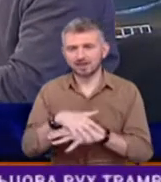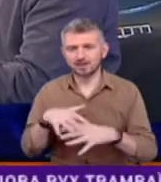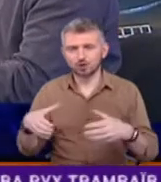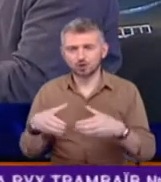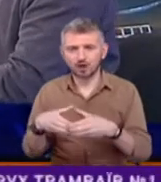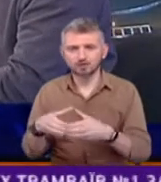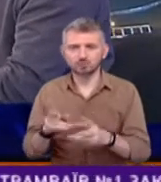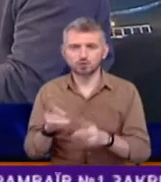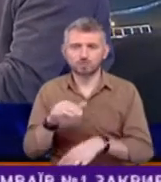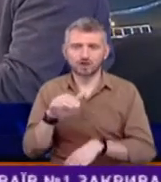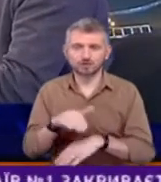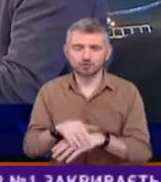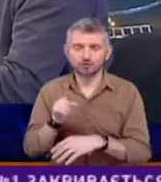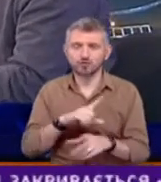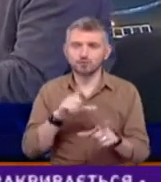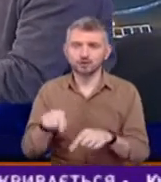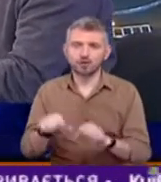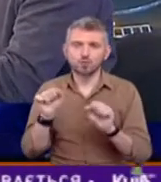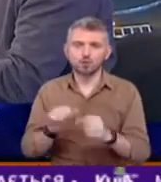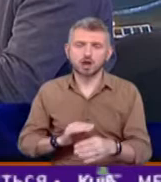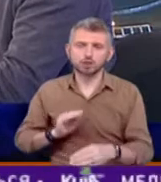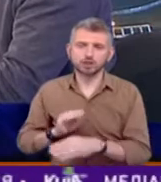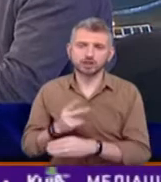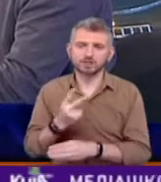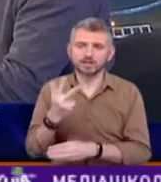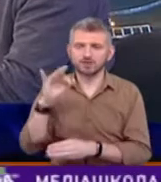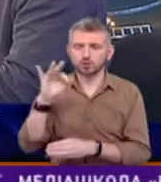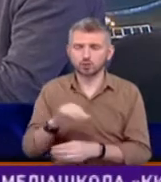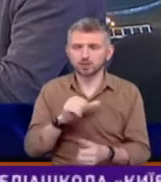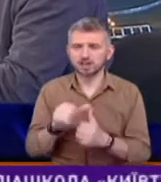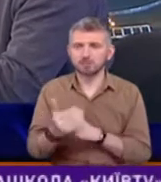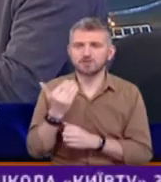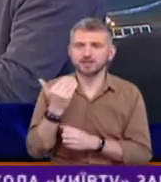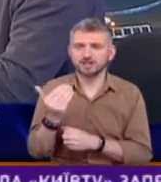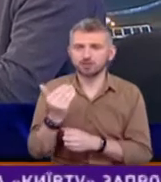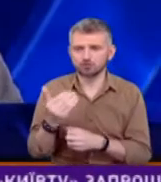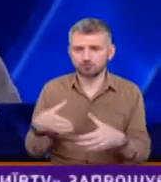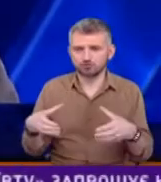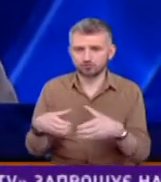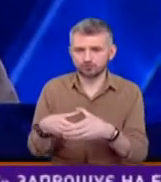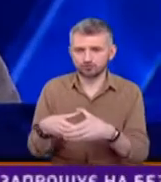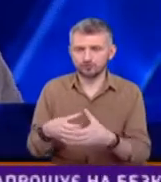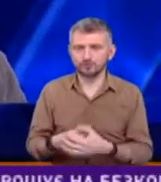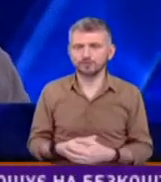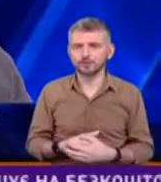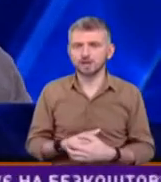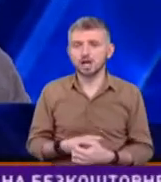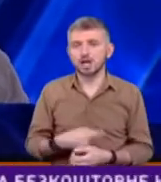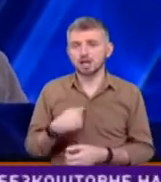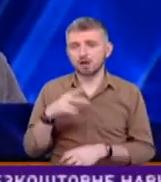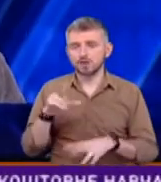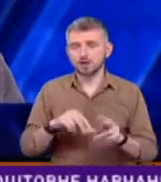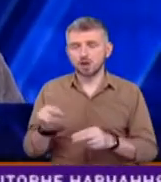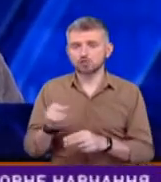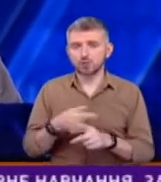який фактично ця поїздка могла додати там 2-3% саме в їхньому вузькому електоральному полі. Але я вважаю,